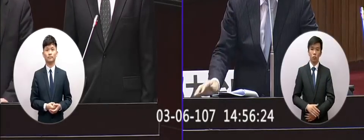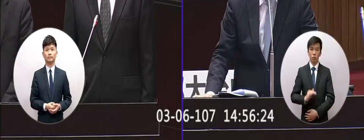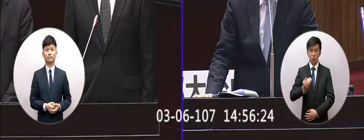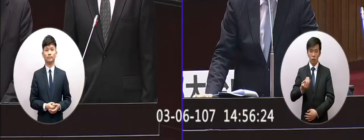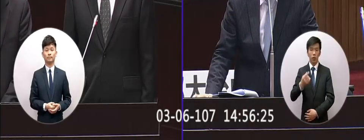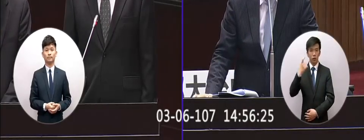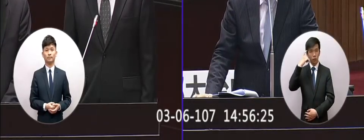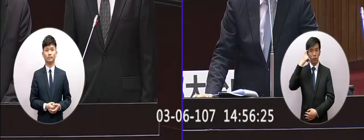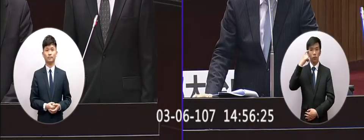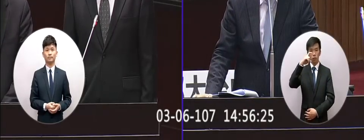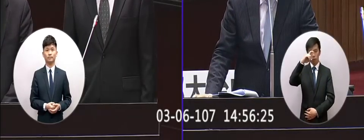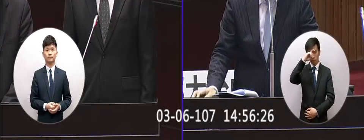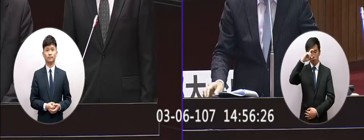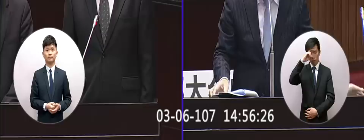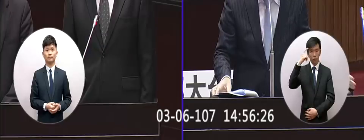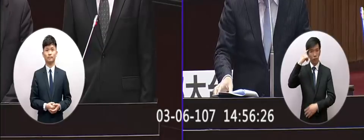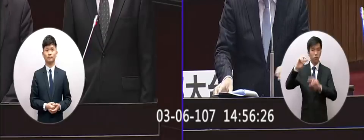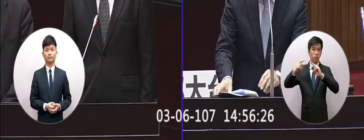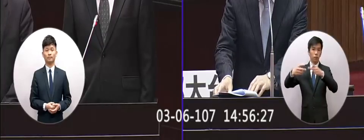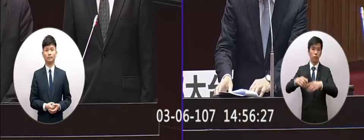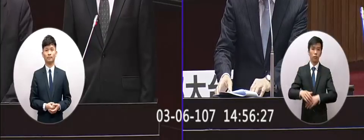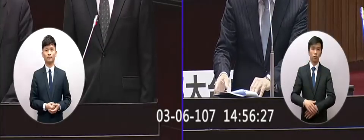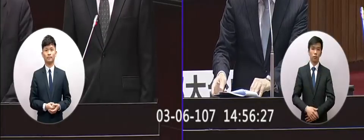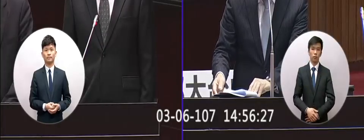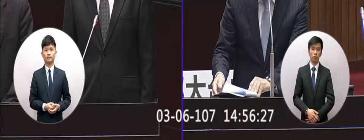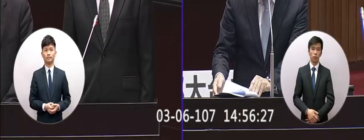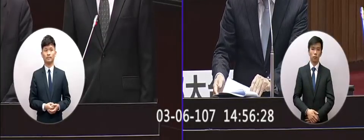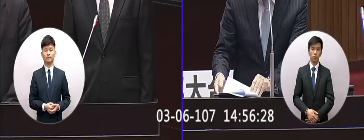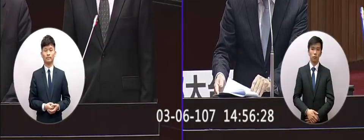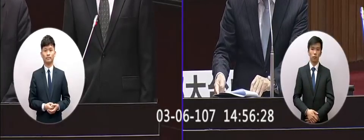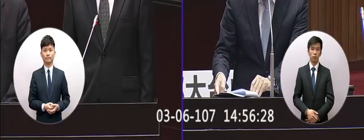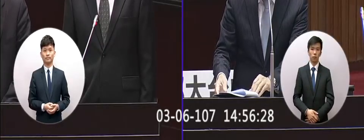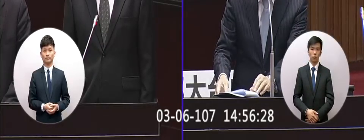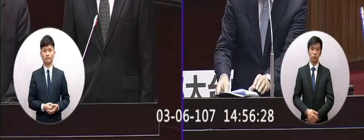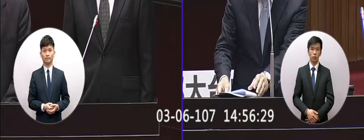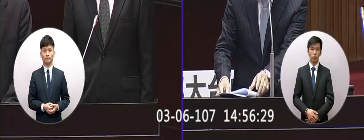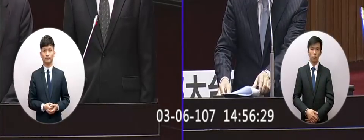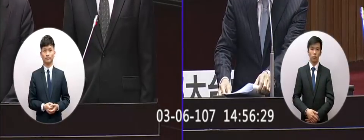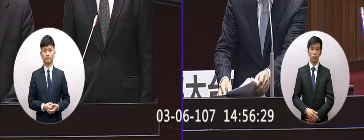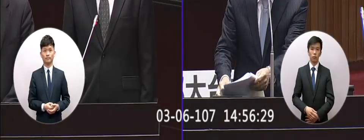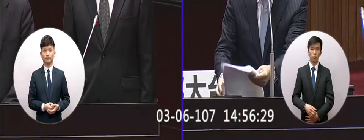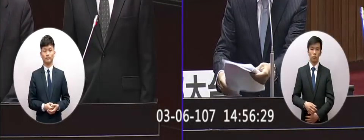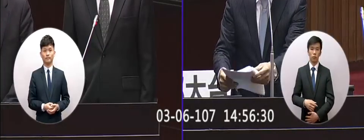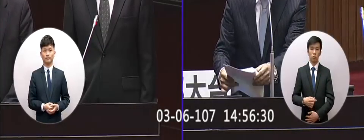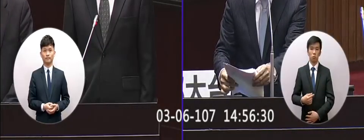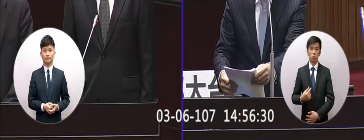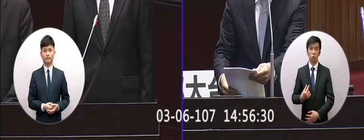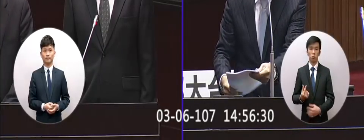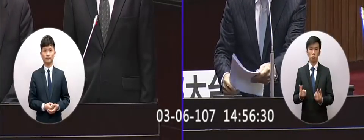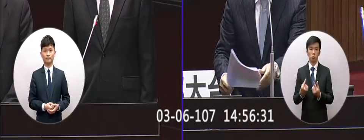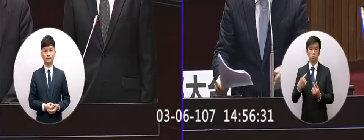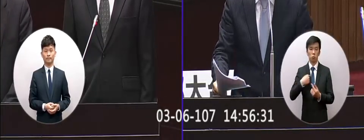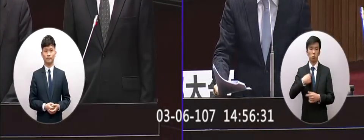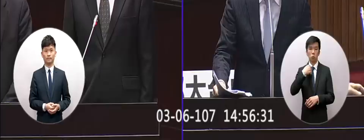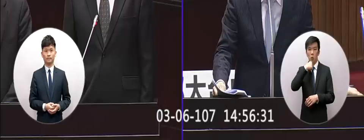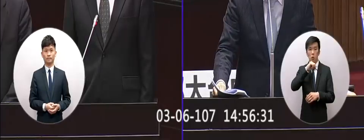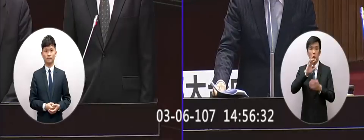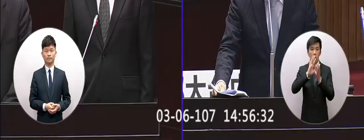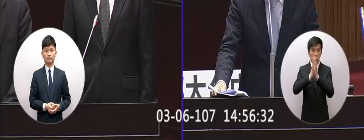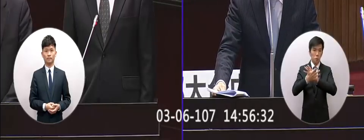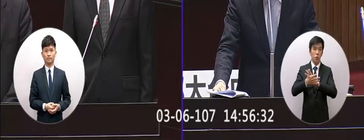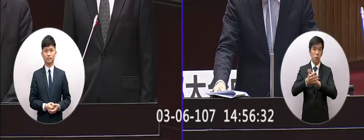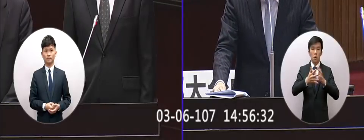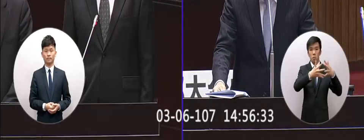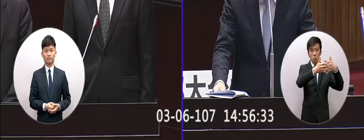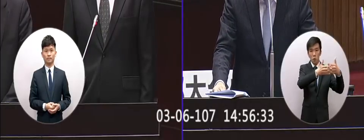要改变，哦，我们不希望再看到我们成为大国之间的棋子啦，哦，或